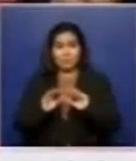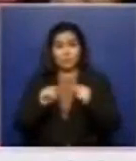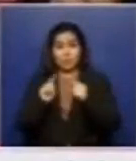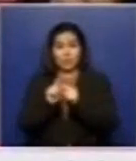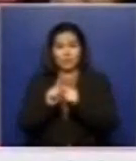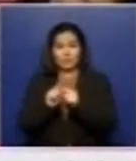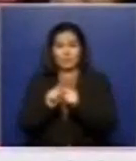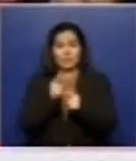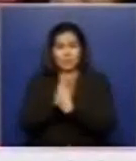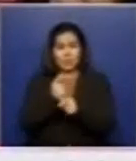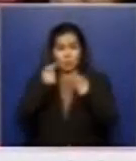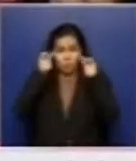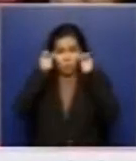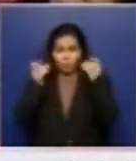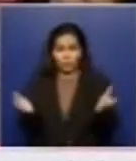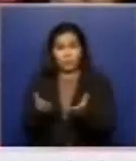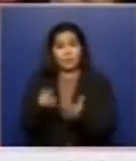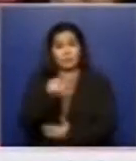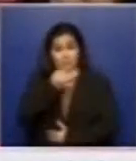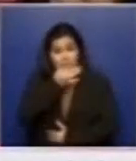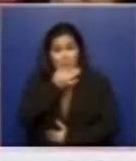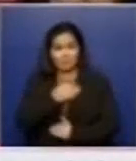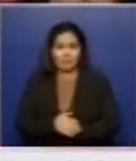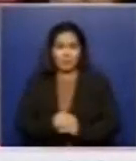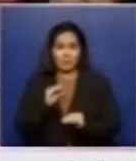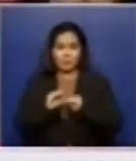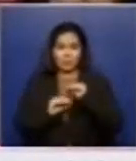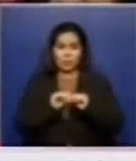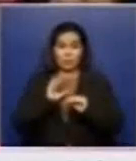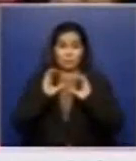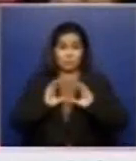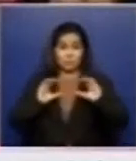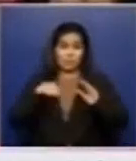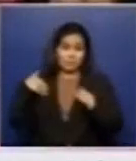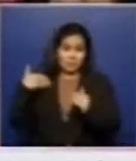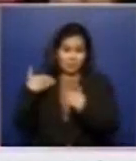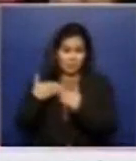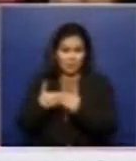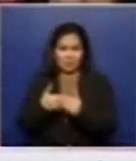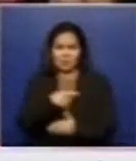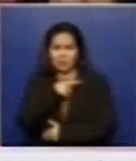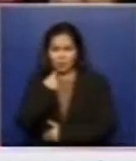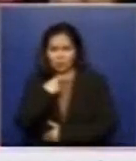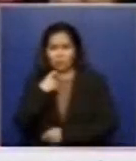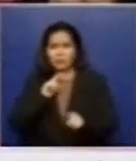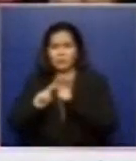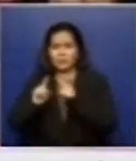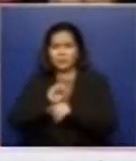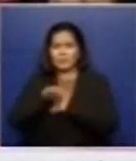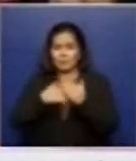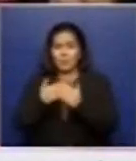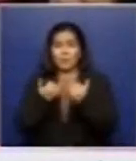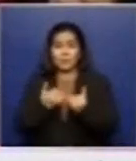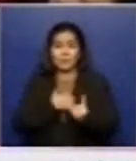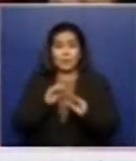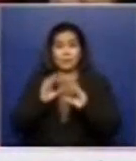ร้างอาชีพเนี่ยฝากหน่อยครับว่าโครงการของรัฐบาลที่ผ่านมาเนี่ยจะเจ๊งทุกโครงการวันนี้ฝาก